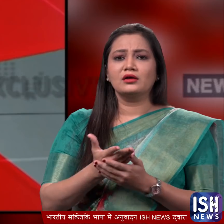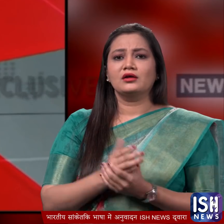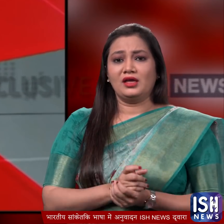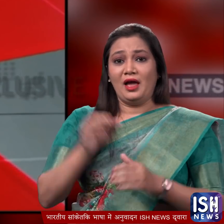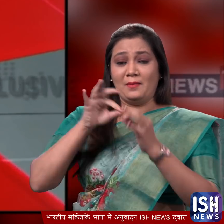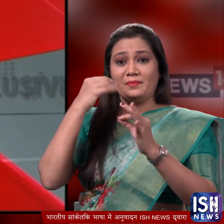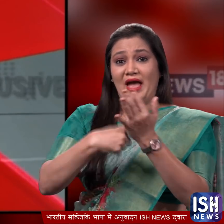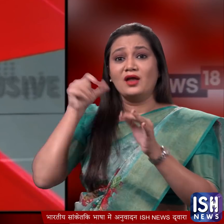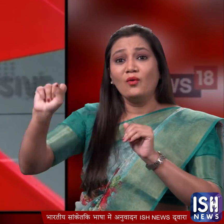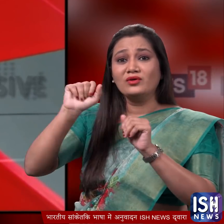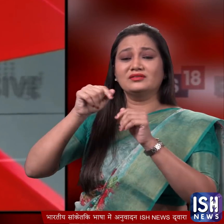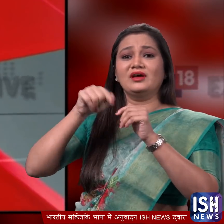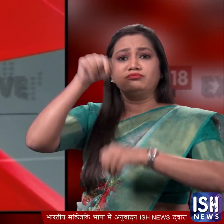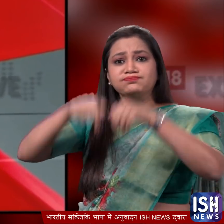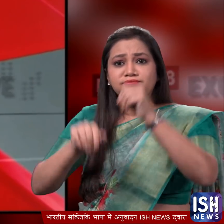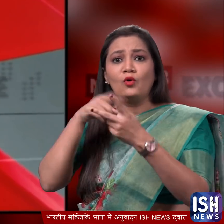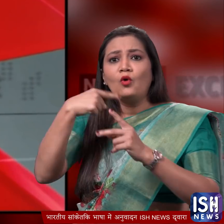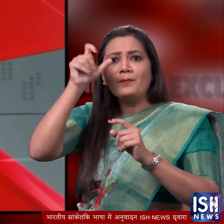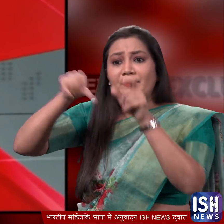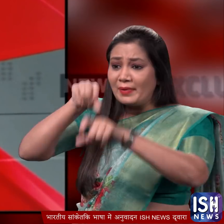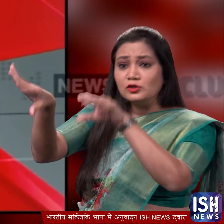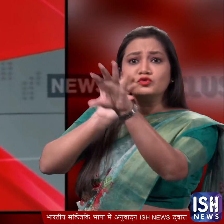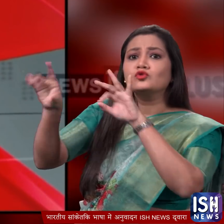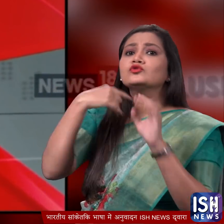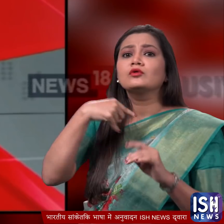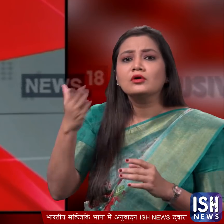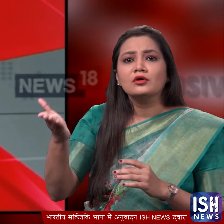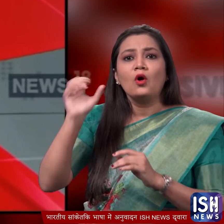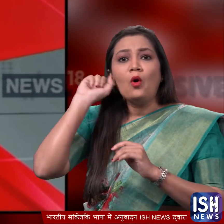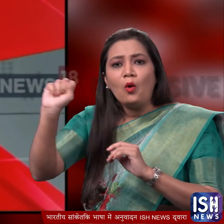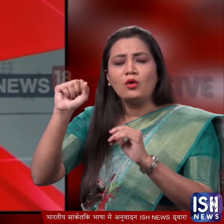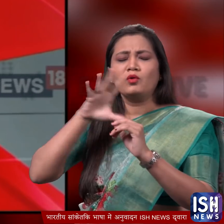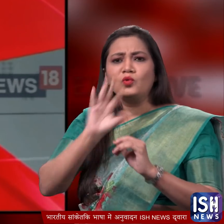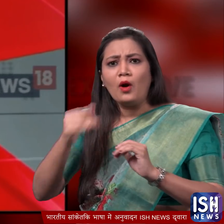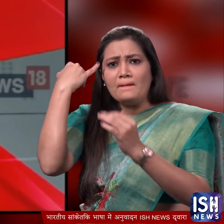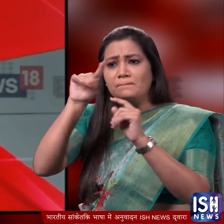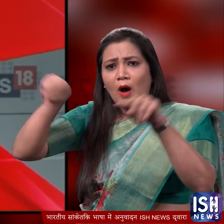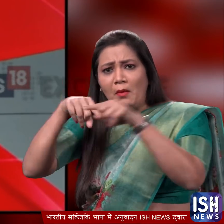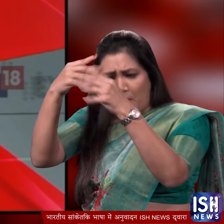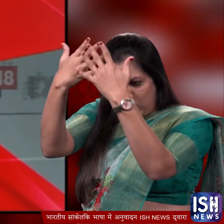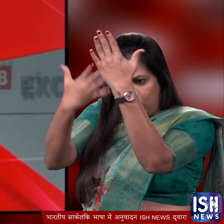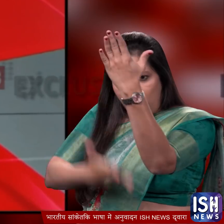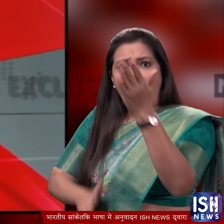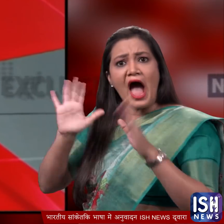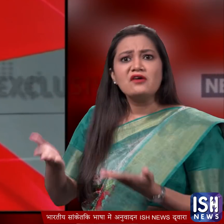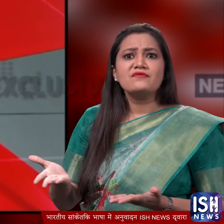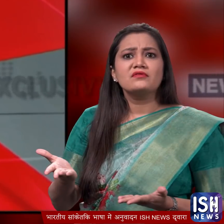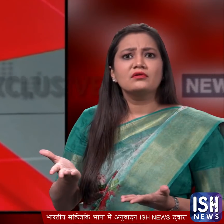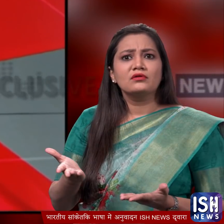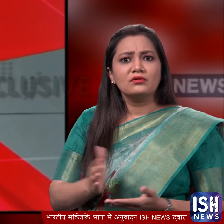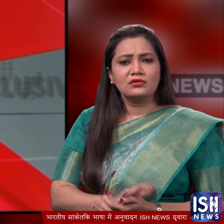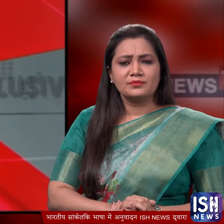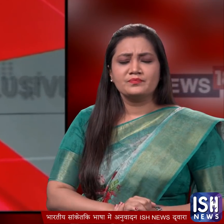बीते जब हमने बिहार की विधानसभा में 2/3 से ज्यादा ऐसे नेता चुनकर भेज दिए जिनके अपराधों की लंबी लिस्ट हमारे सामने थी।